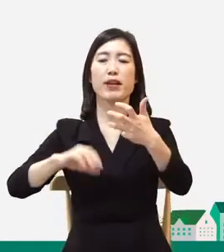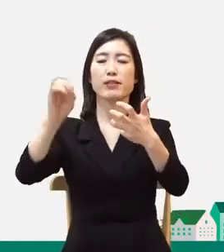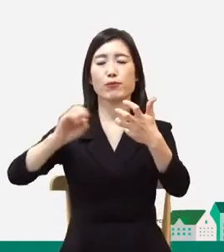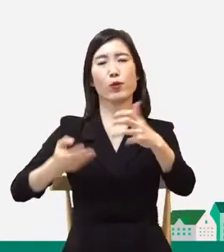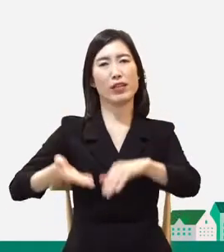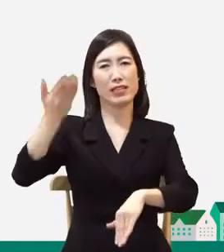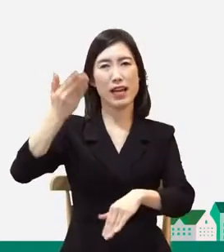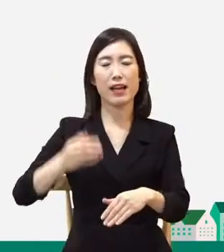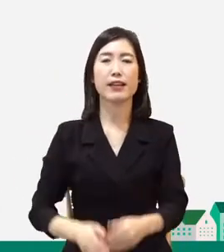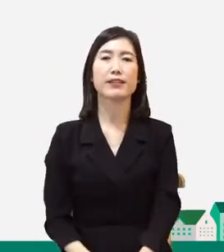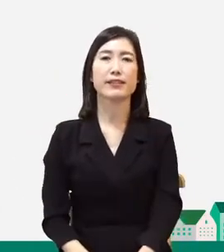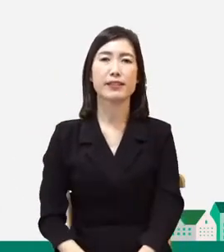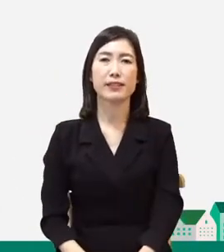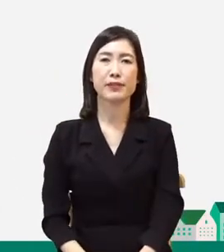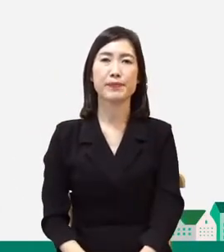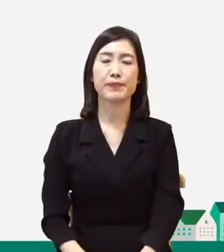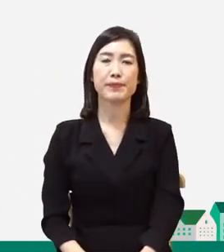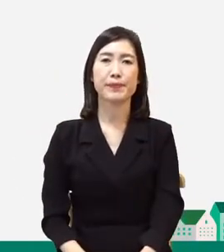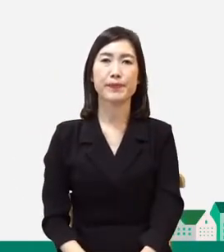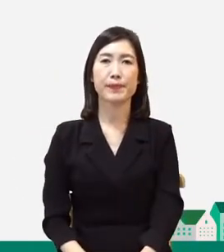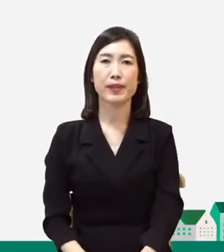있습니다.